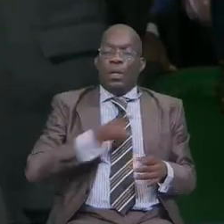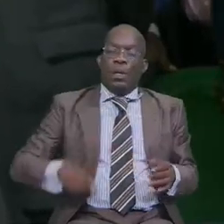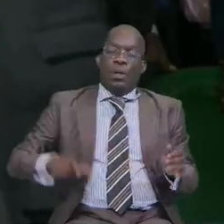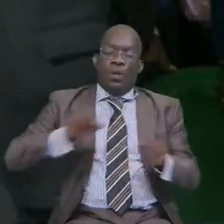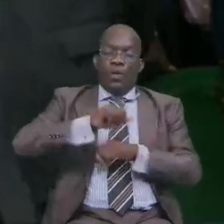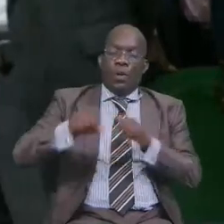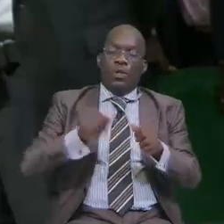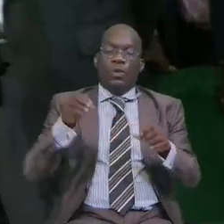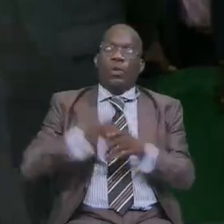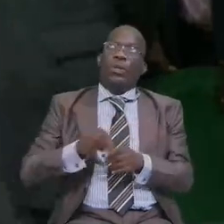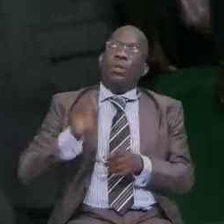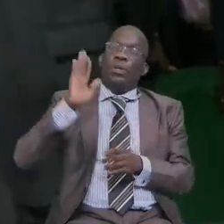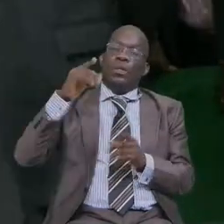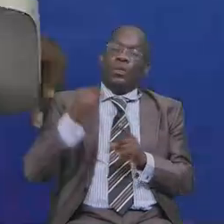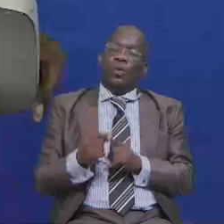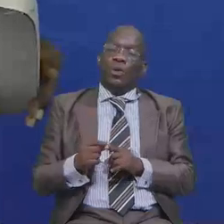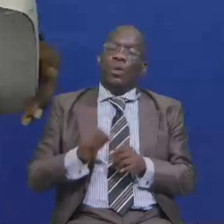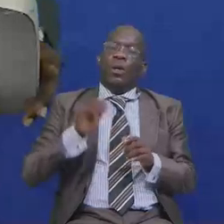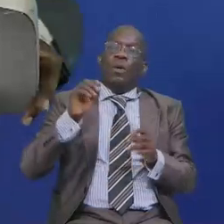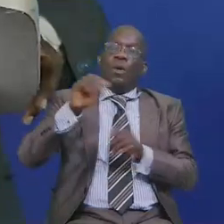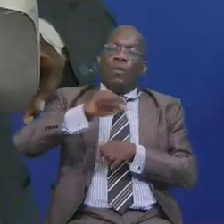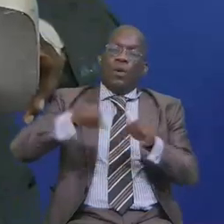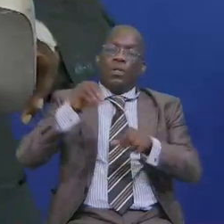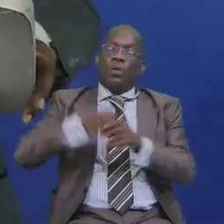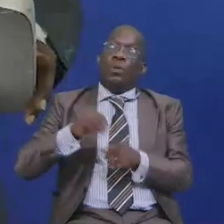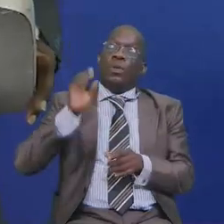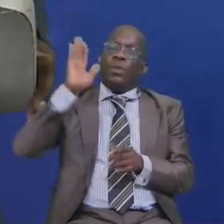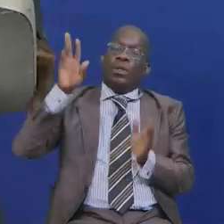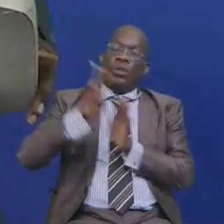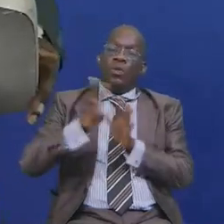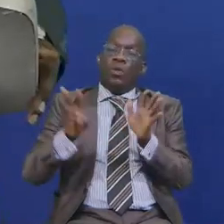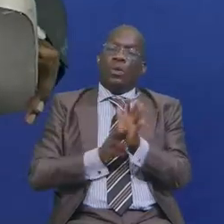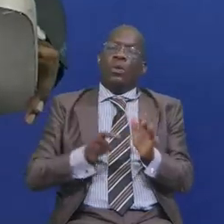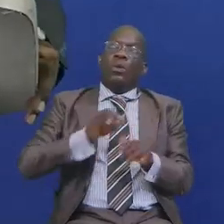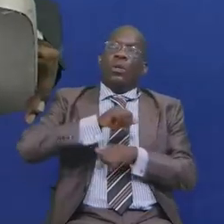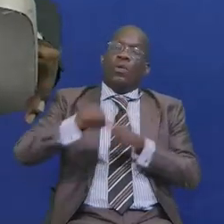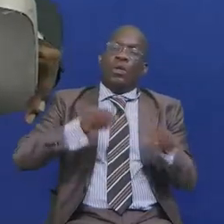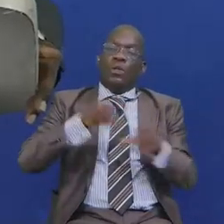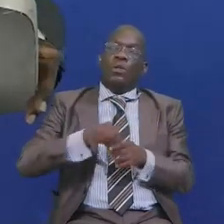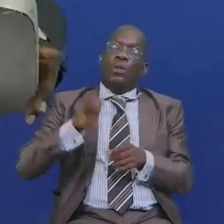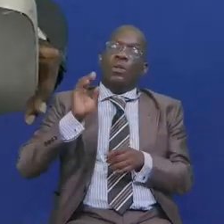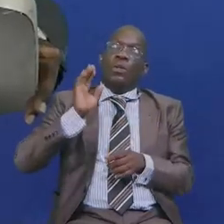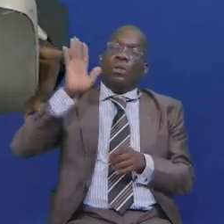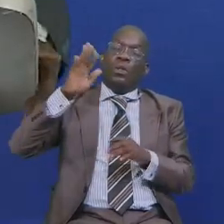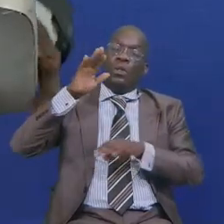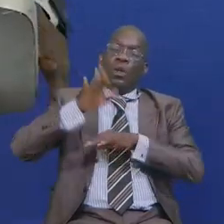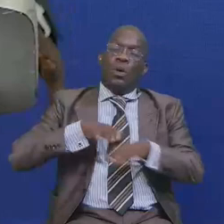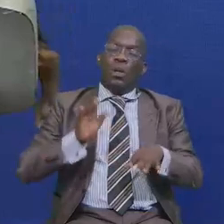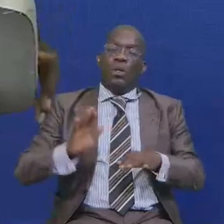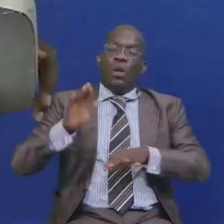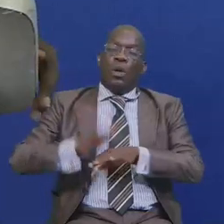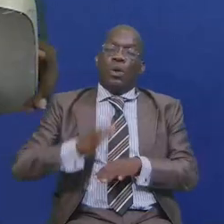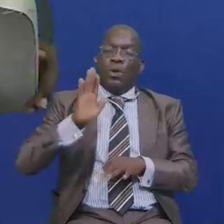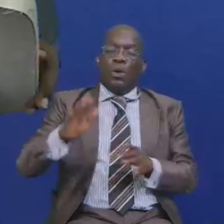parole. Communion dans sa volonté. Communion dans son appel, dans sa